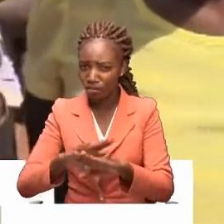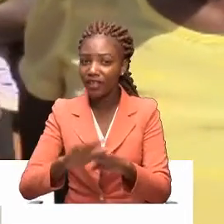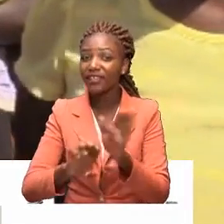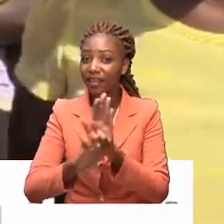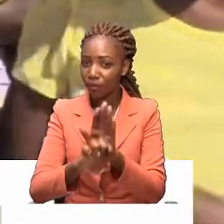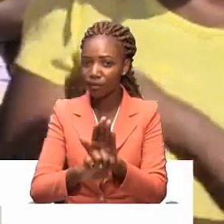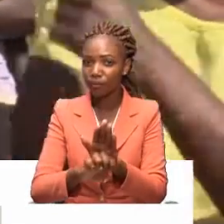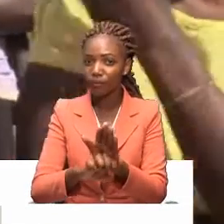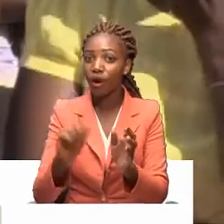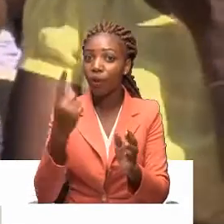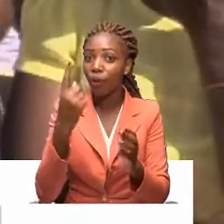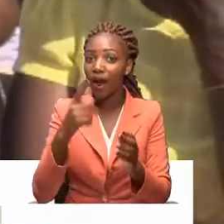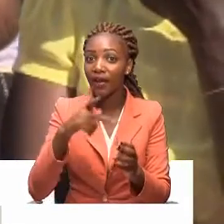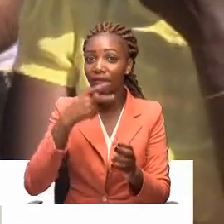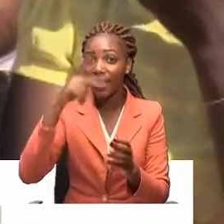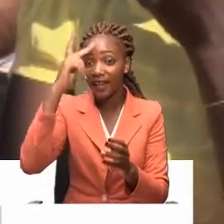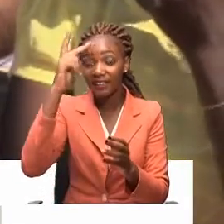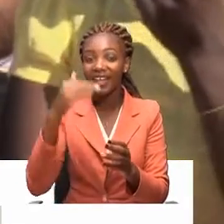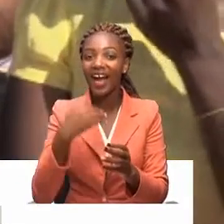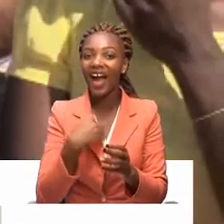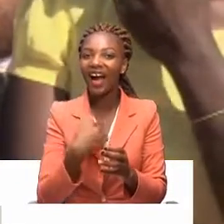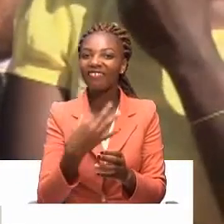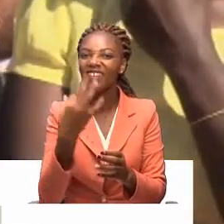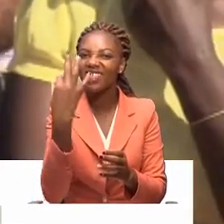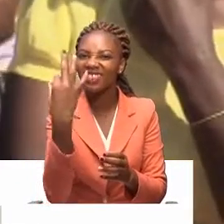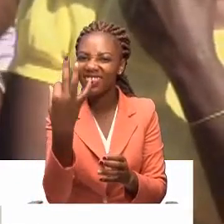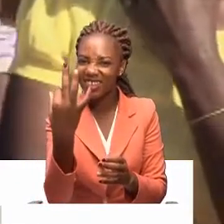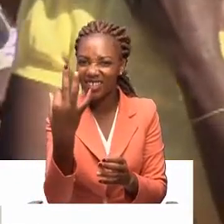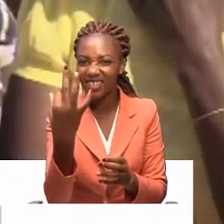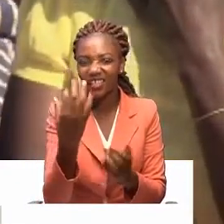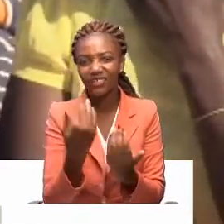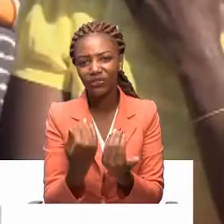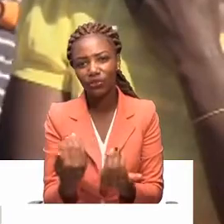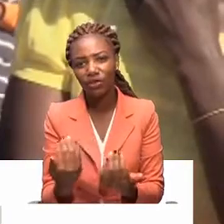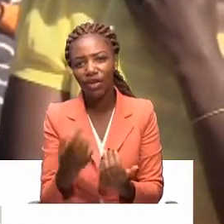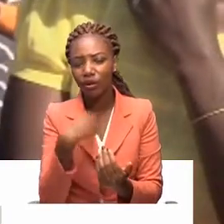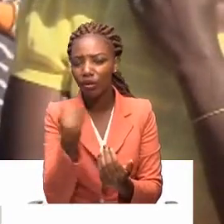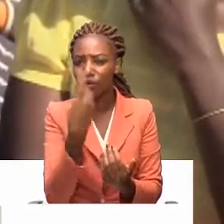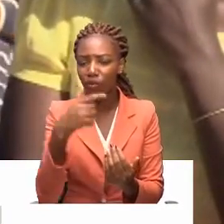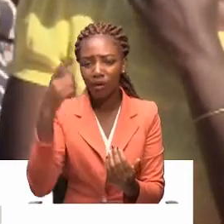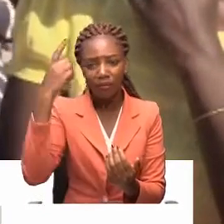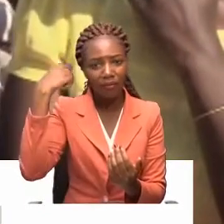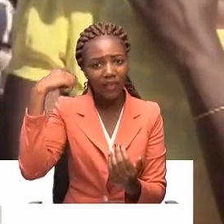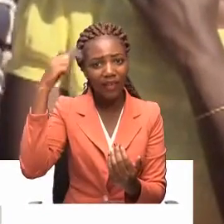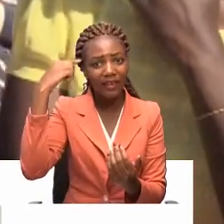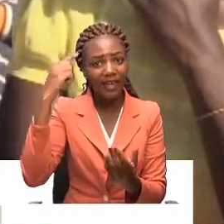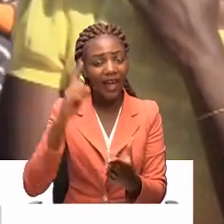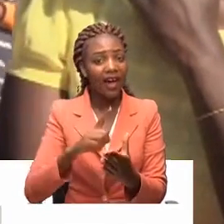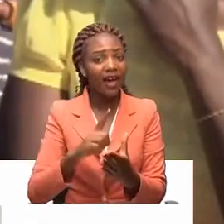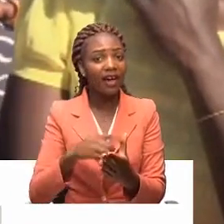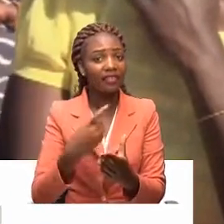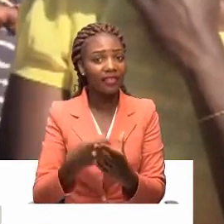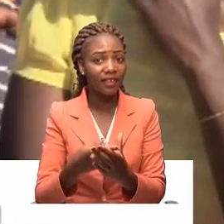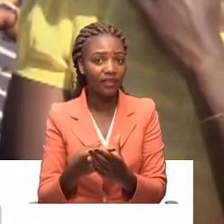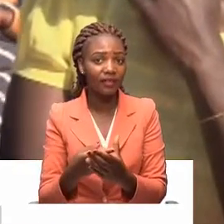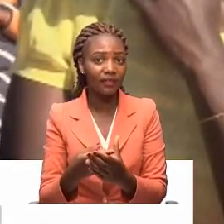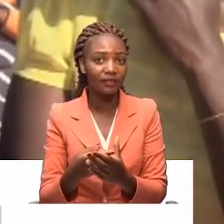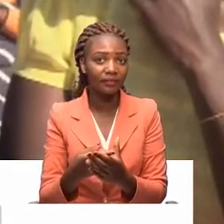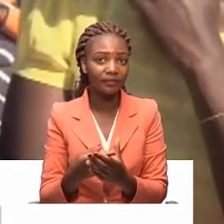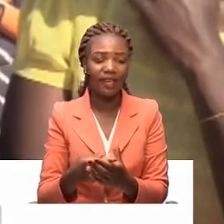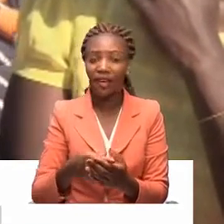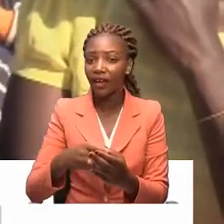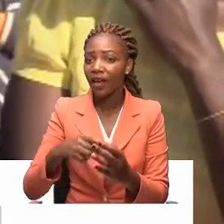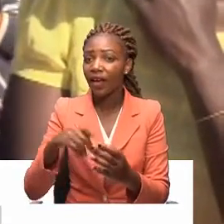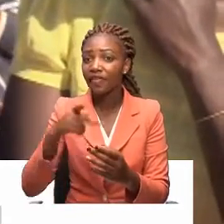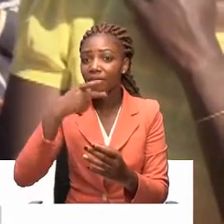kuna mzazi amezaa watoto watatu, wale wote akili punguani, na wengine tatu nyuma. Kwa hivyo hawezi wakawashughulikia